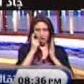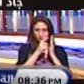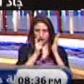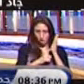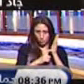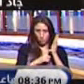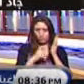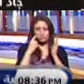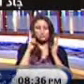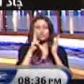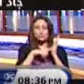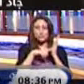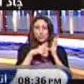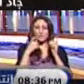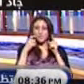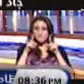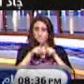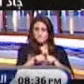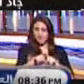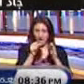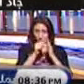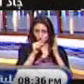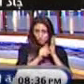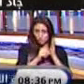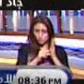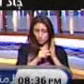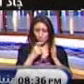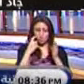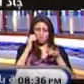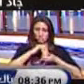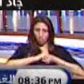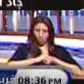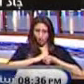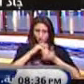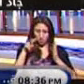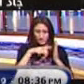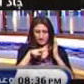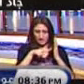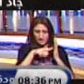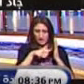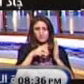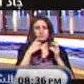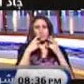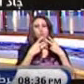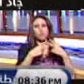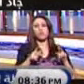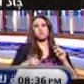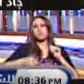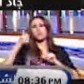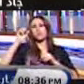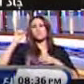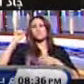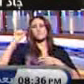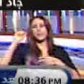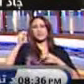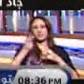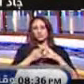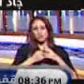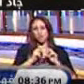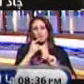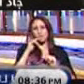ويذهب هذا القرار إلى مجلس الشورى لإعمال مقتضى القرار بمعنى تعديل المشروعين وفقا